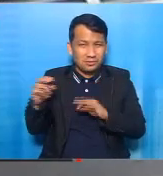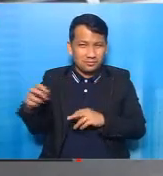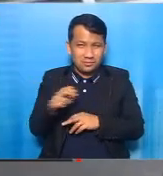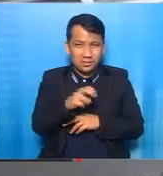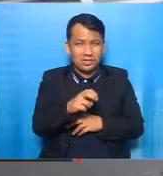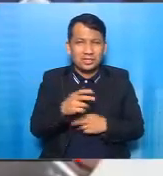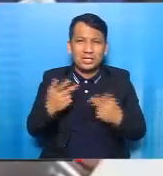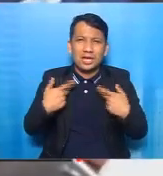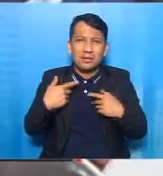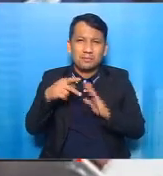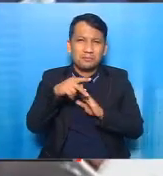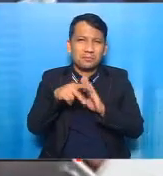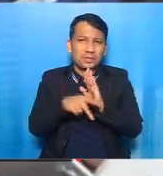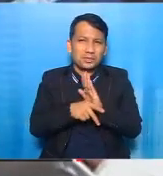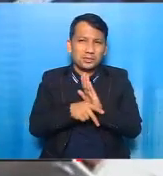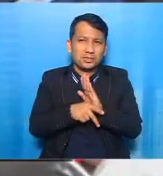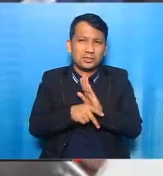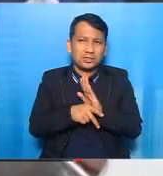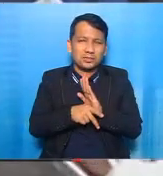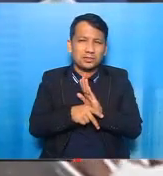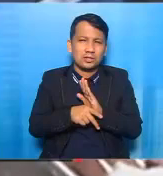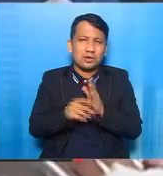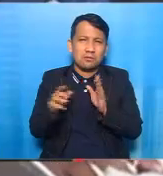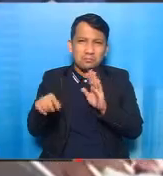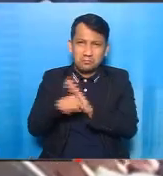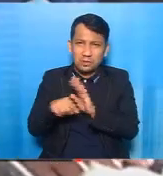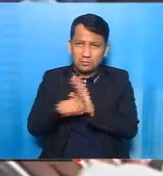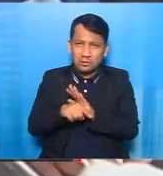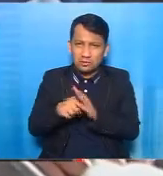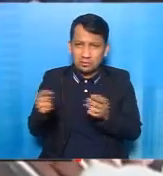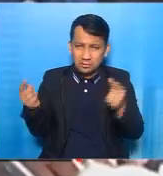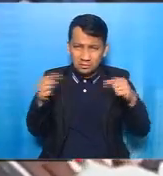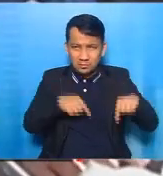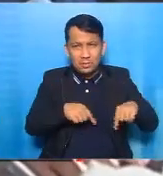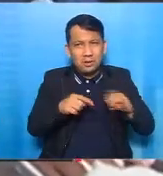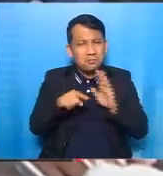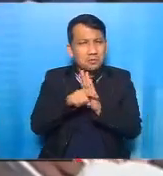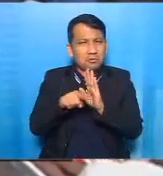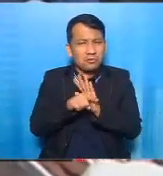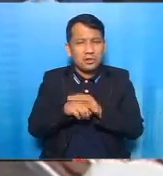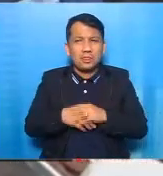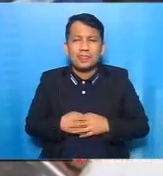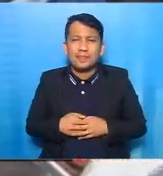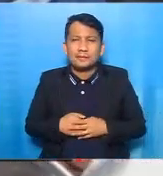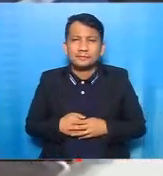May protocol po kasi na bawal pumasok.